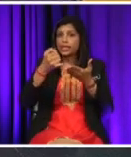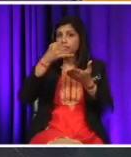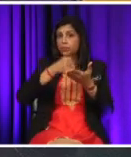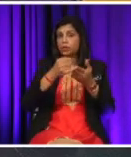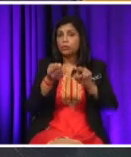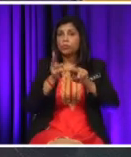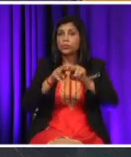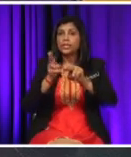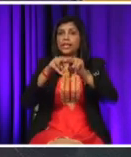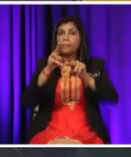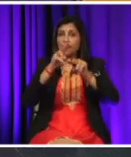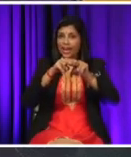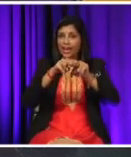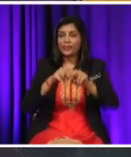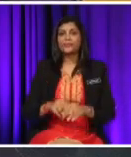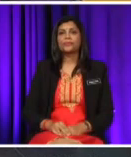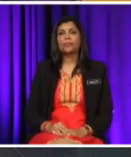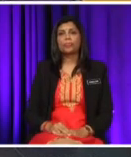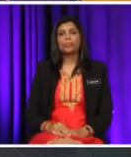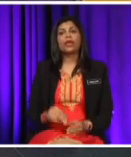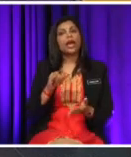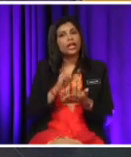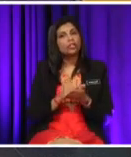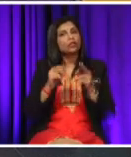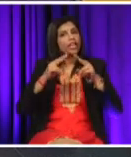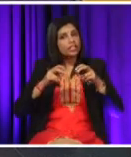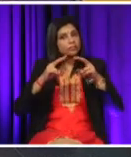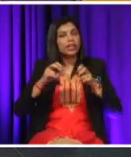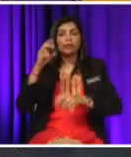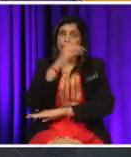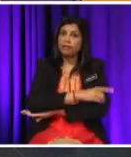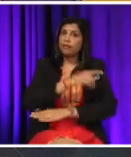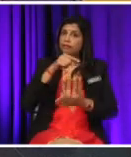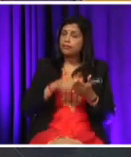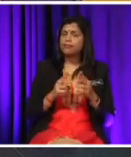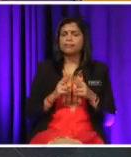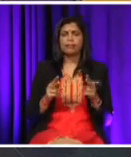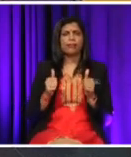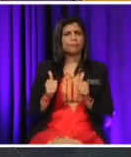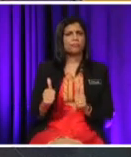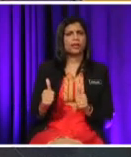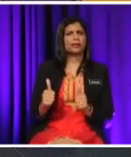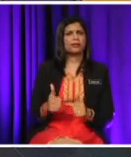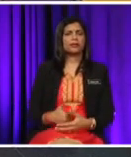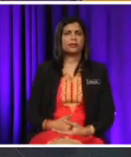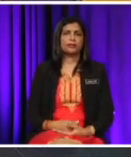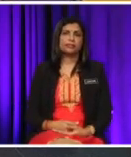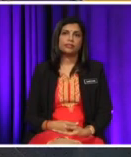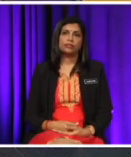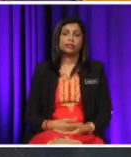Nah itulah dia eksperimen kita pada hari ini sangat-sangat menarik jadi mungkin